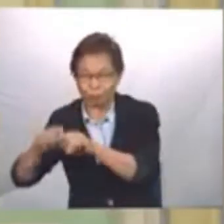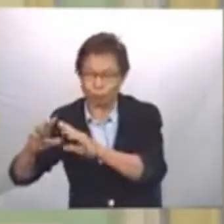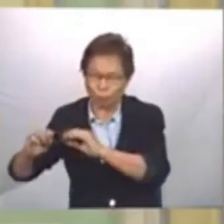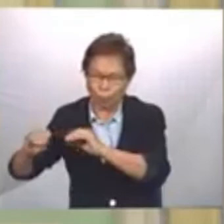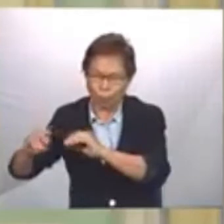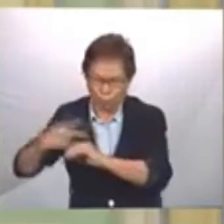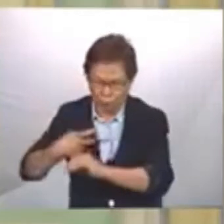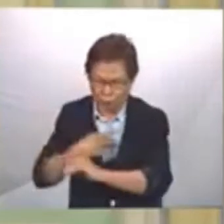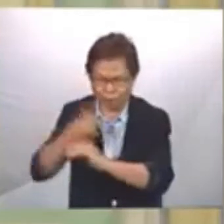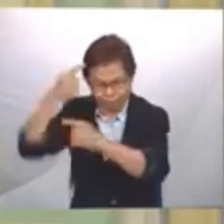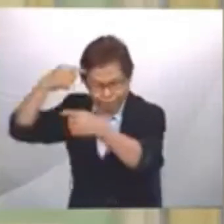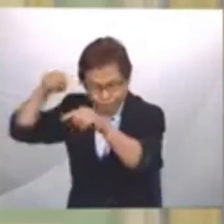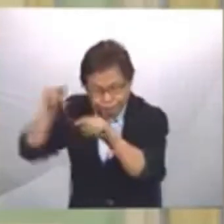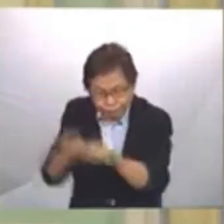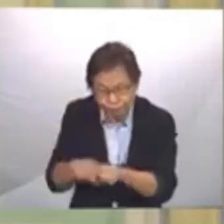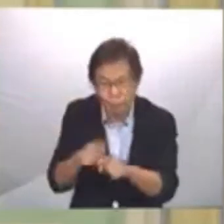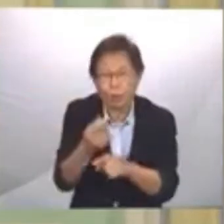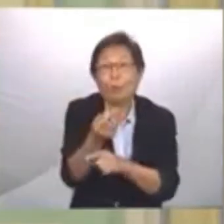bahawa